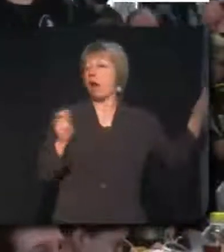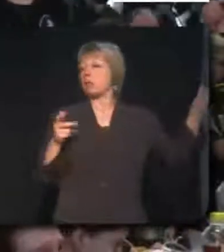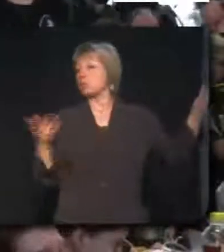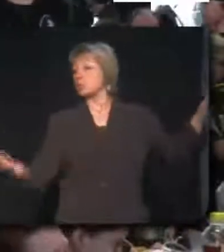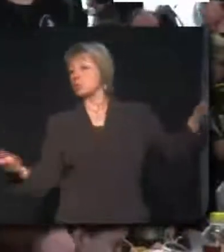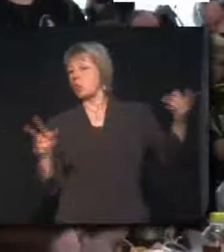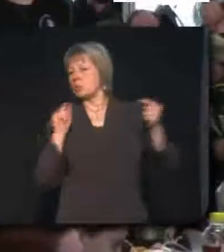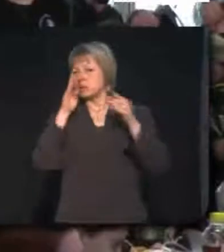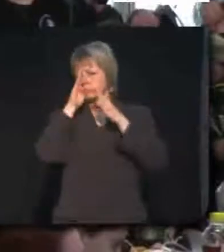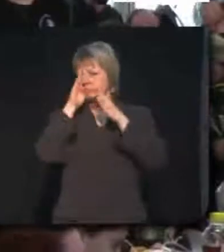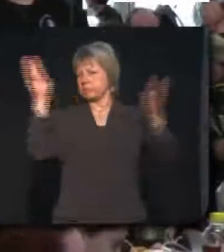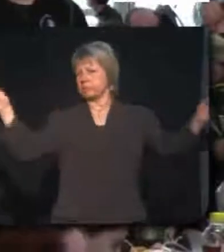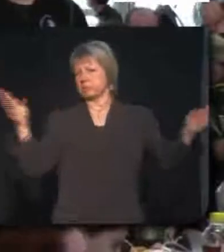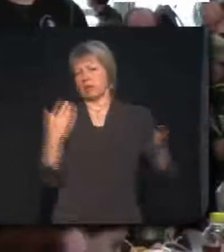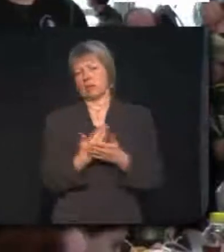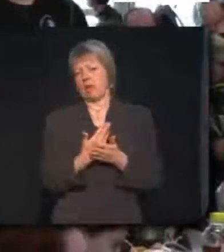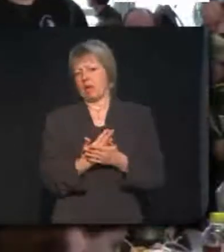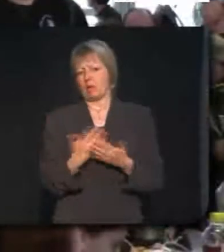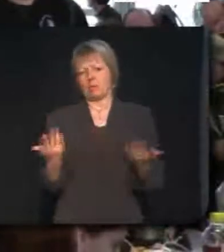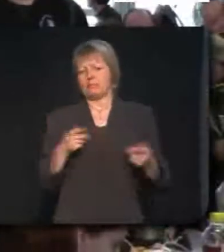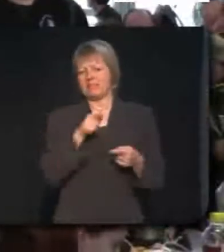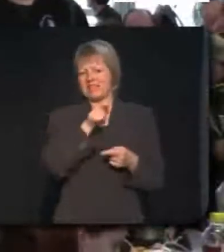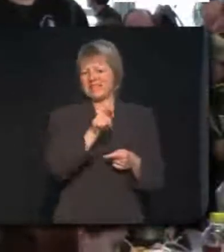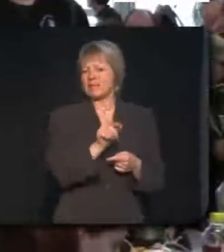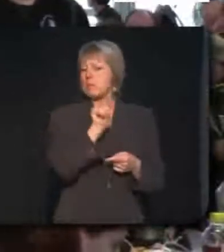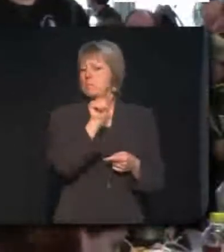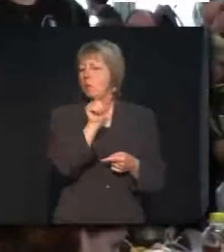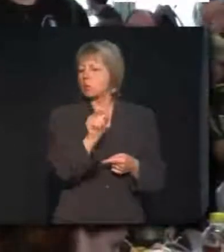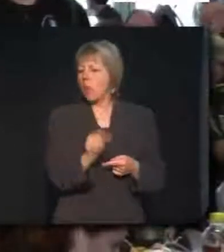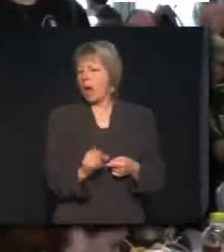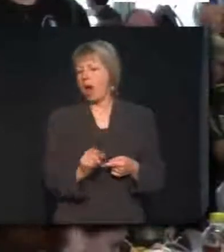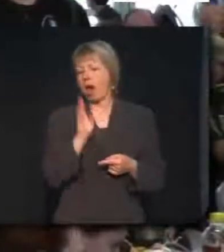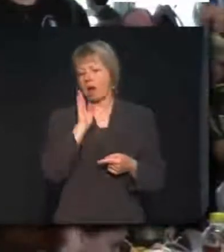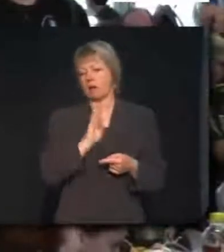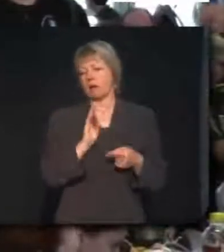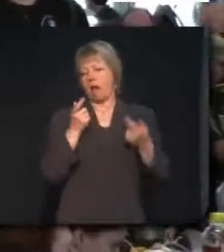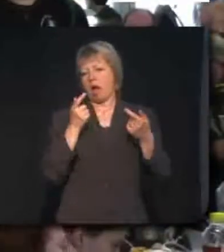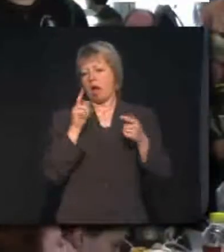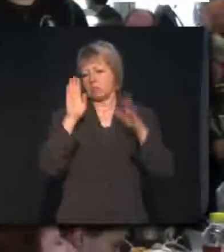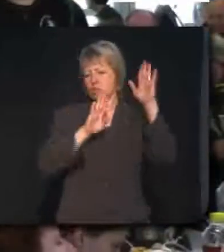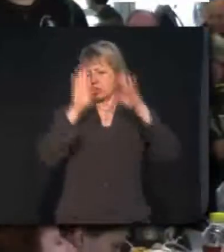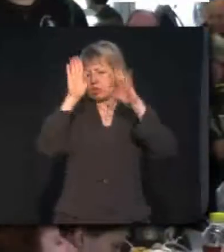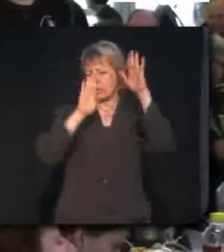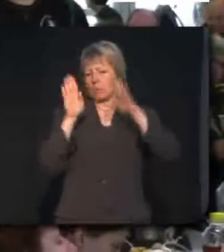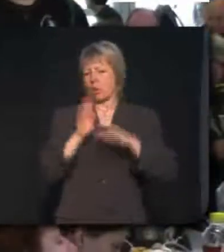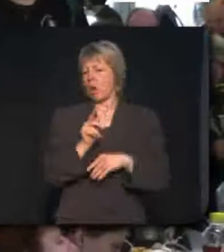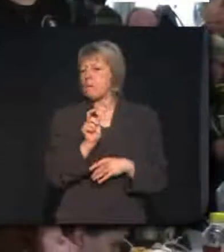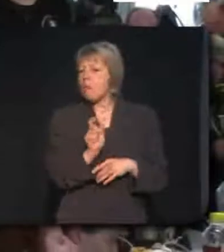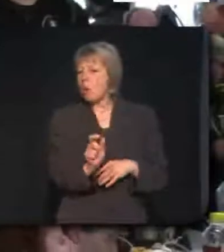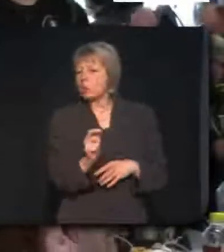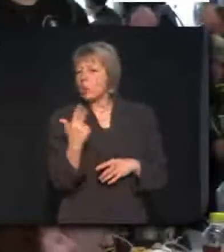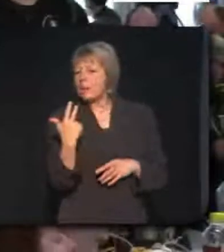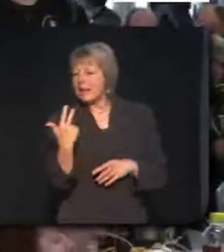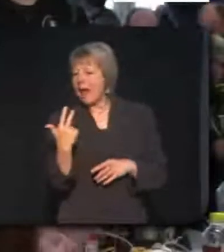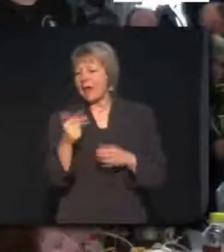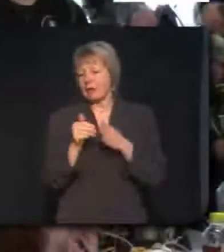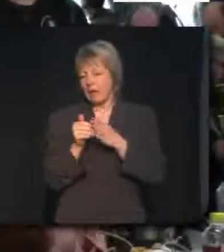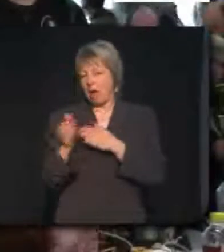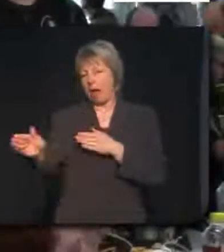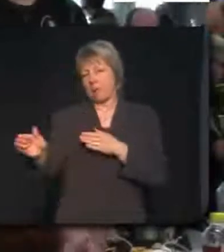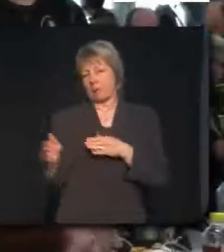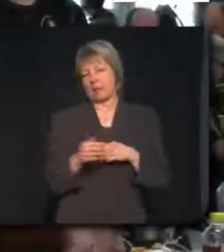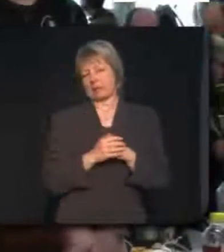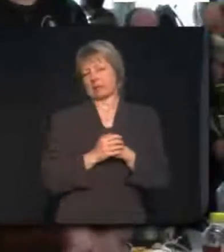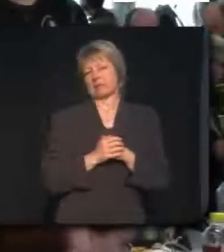würde ich sagen diesen Antrag modular abstimmen und Modul 3 gerade wegen dieser Sache ablehnen das ist die Nummer eins zum